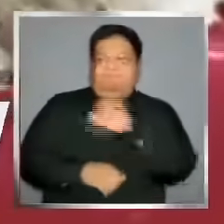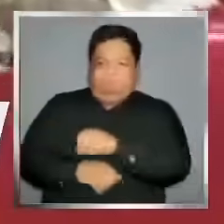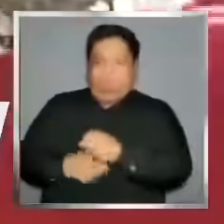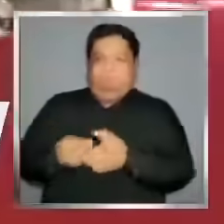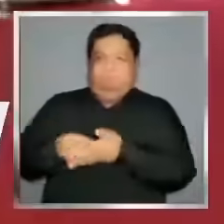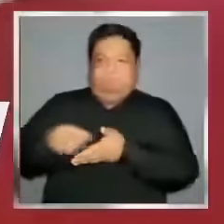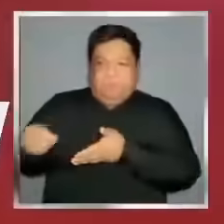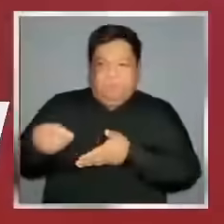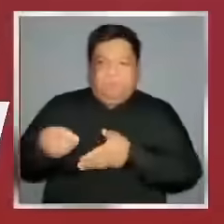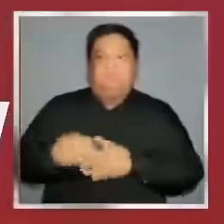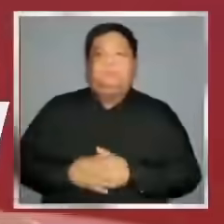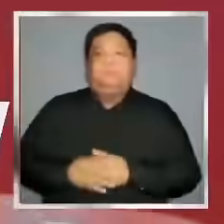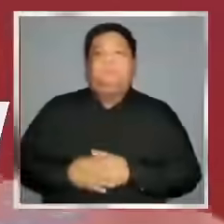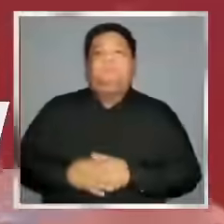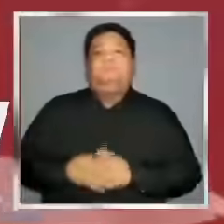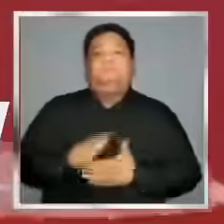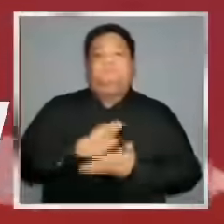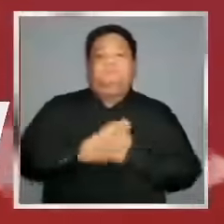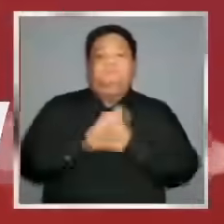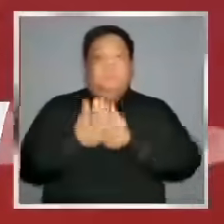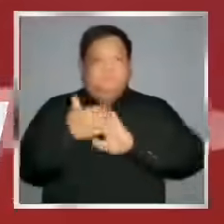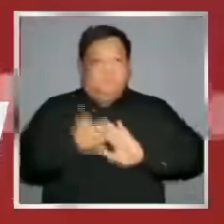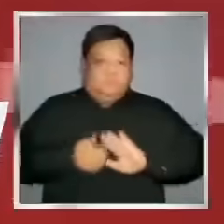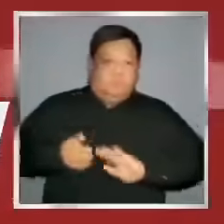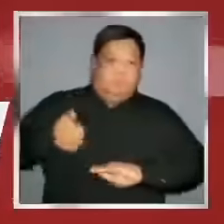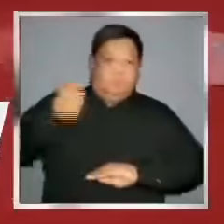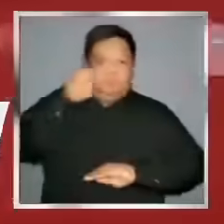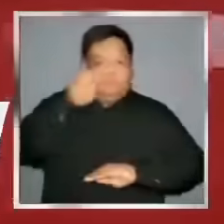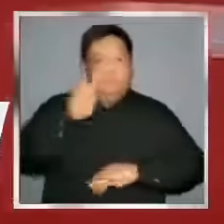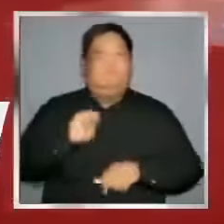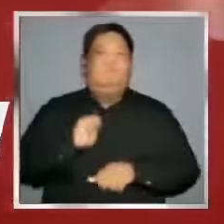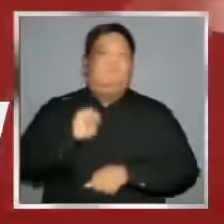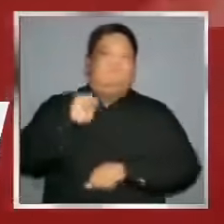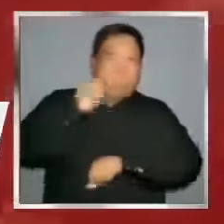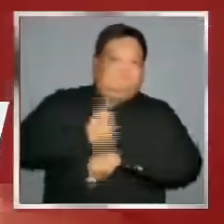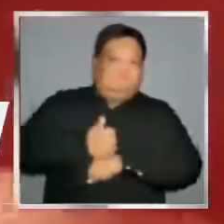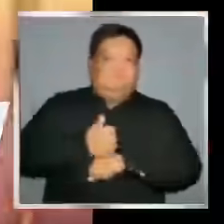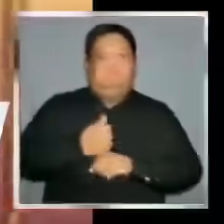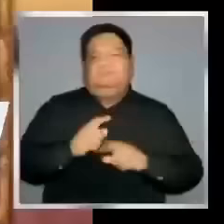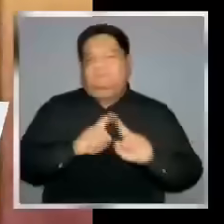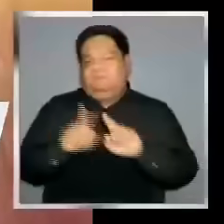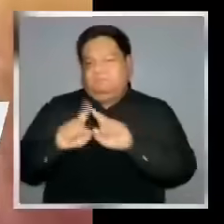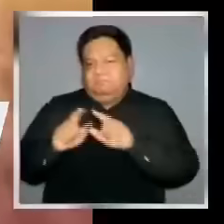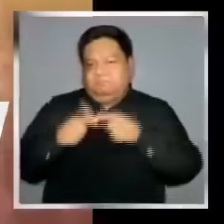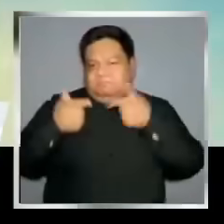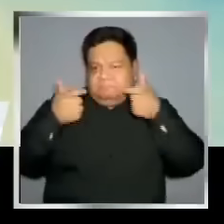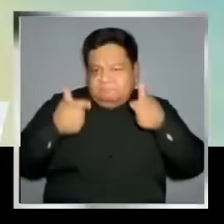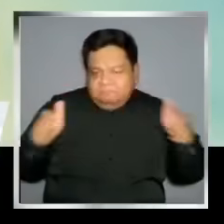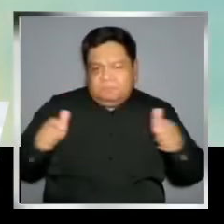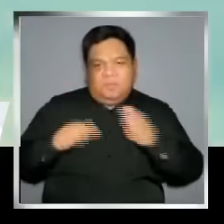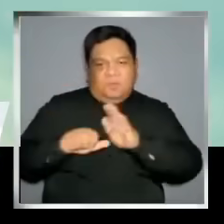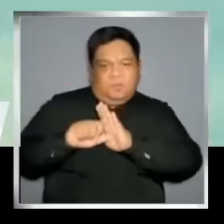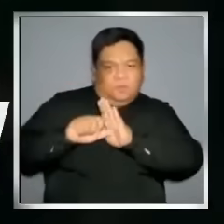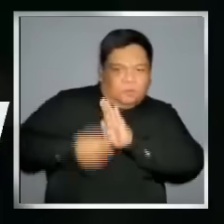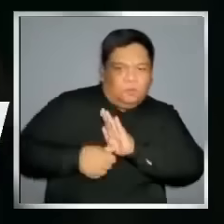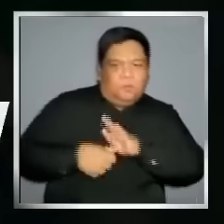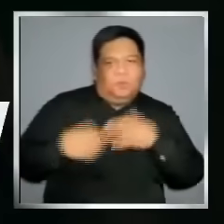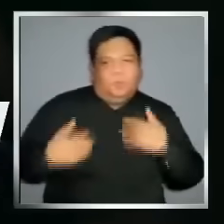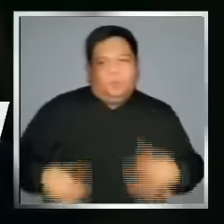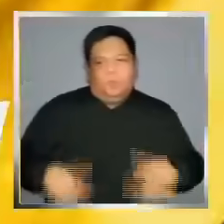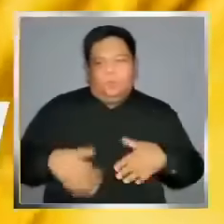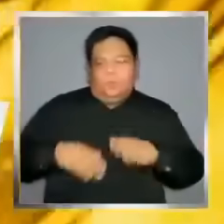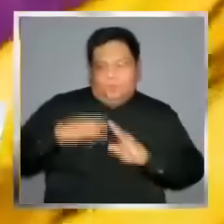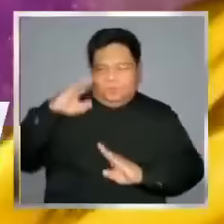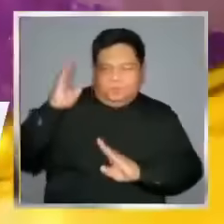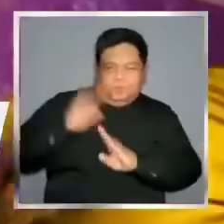ng kanyang pamumuno, nalikha ang ilan sa pinakamalaki, pinakatumatak at pinaka-top rating na programa sa